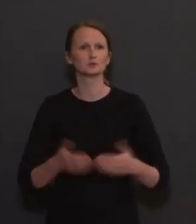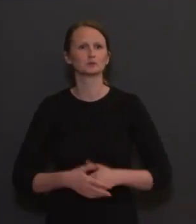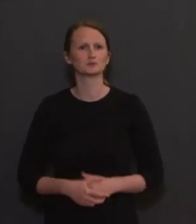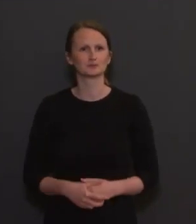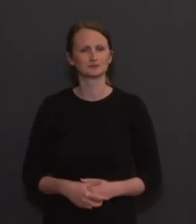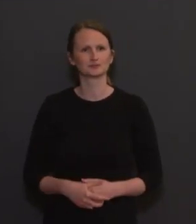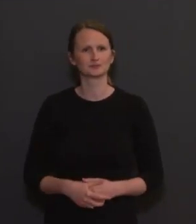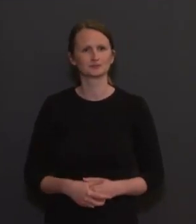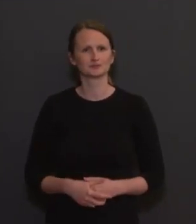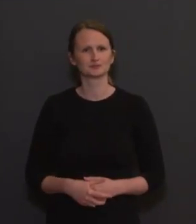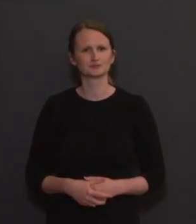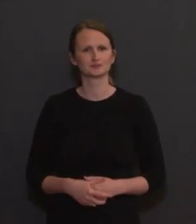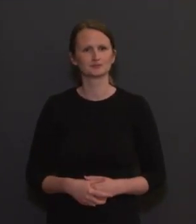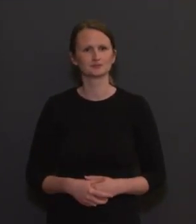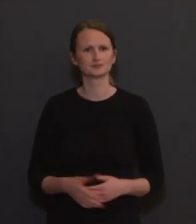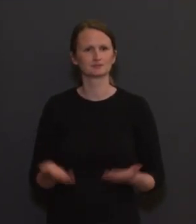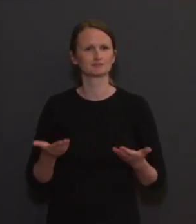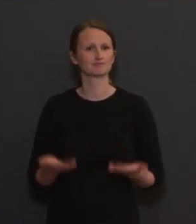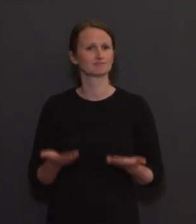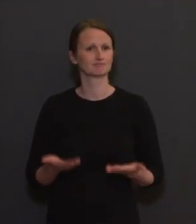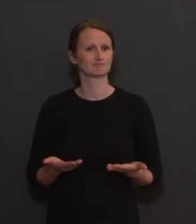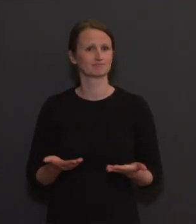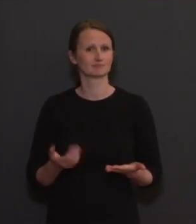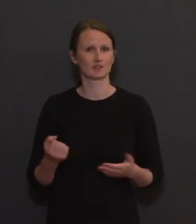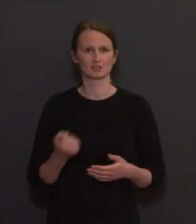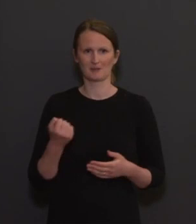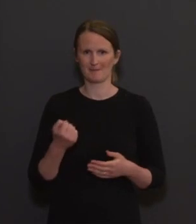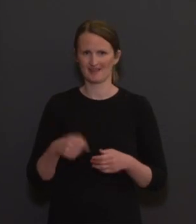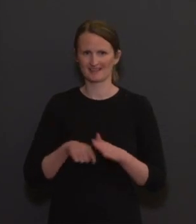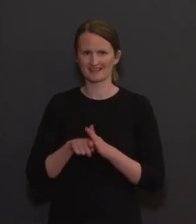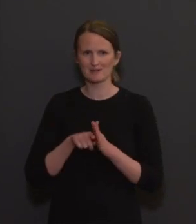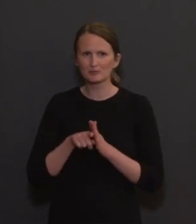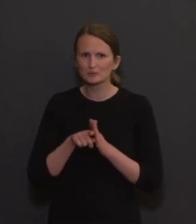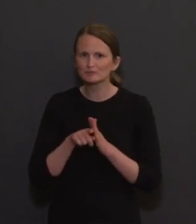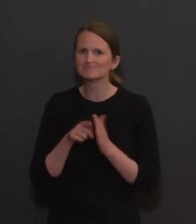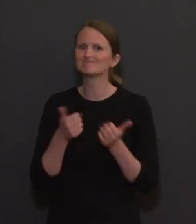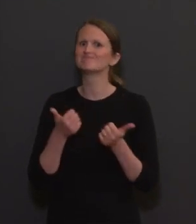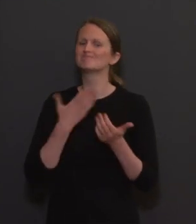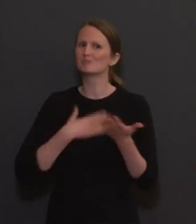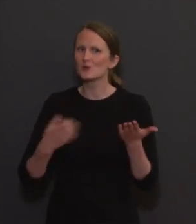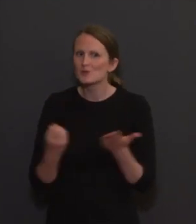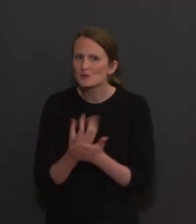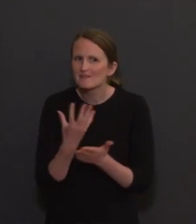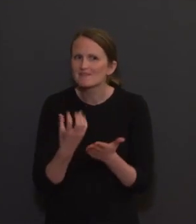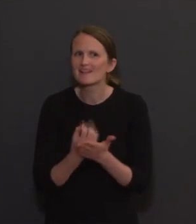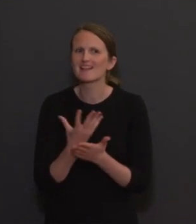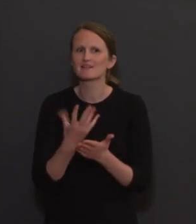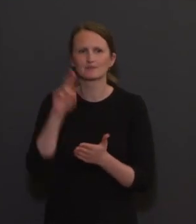Alors nous commençons cette semaine par de relativement bonnes nouvelles qui confirment les tendances que nous avions exposées la semaine